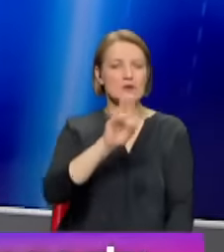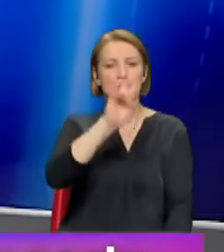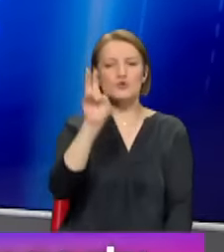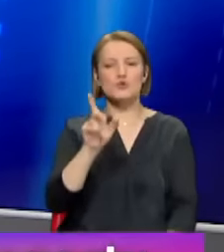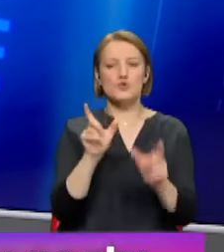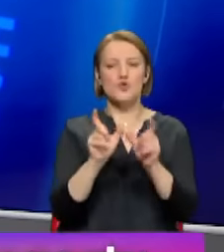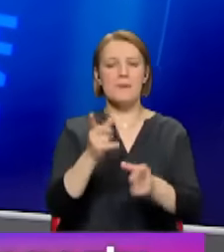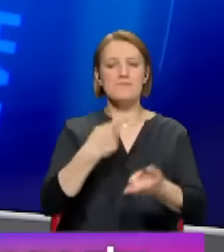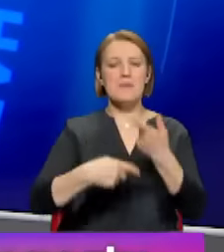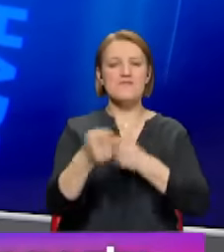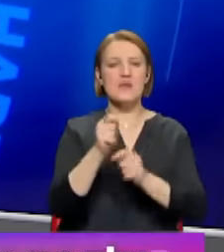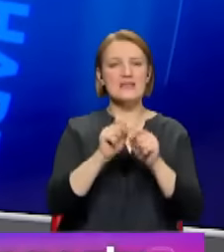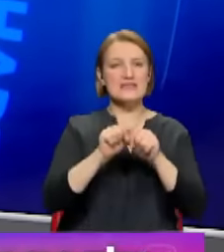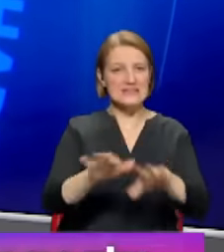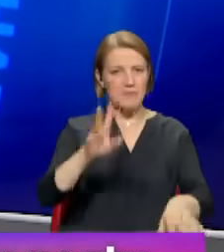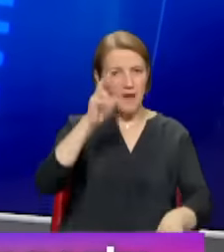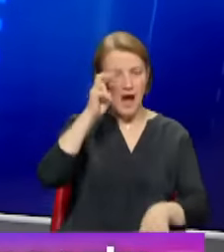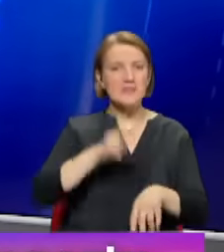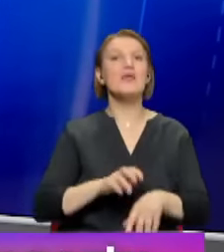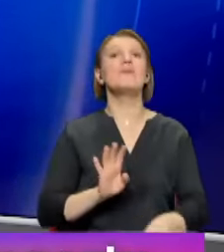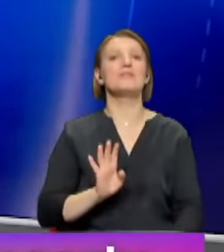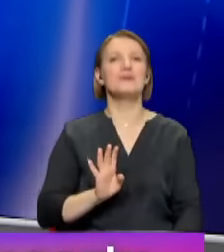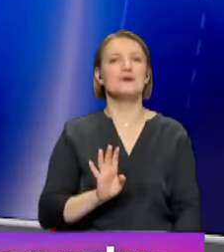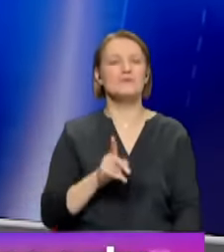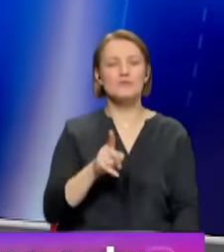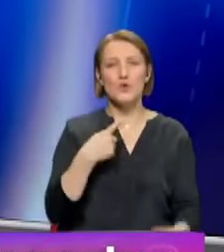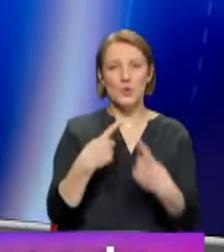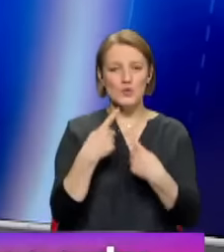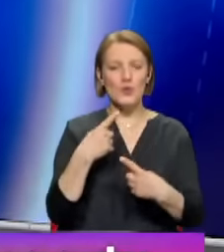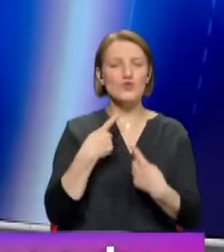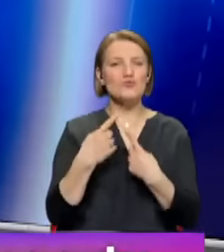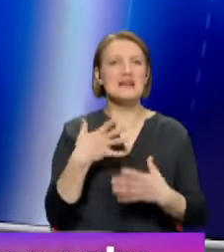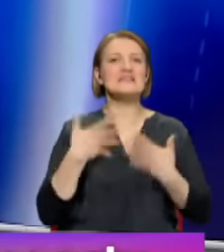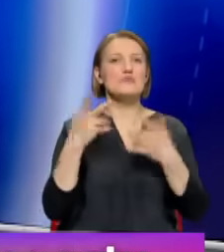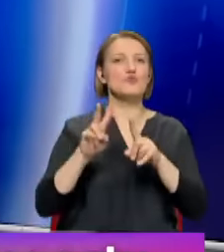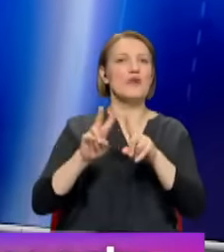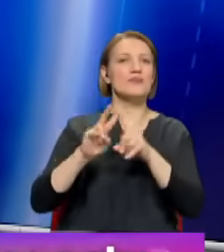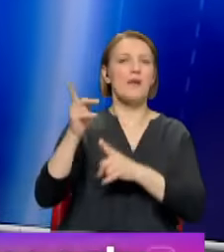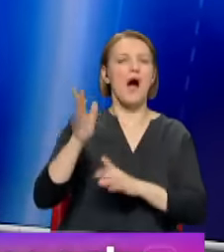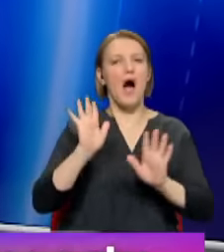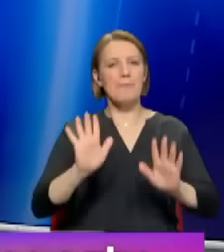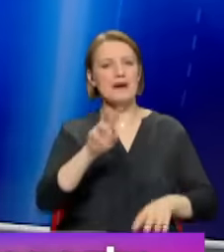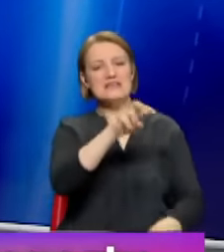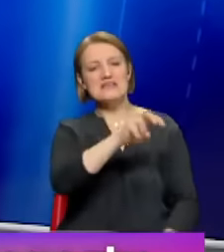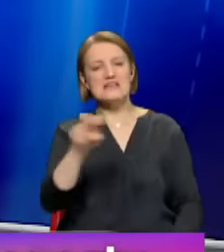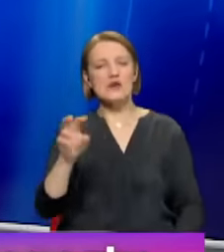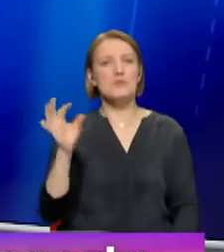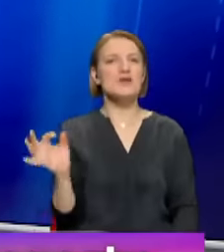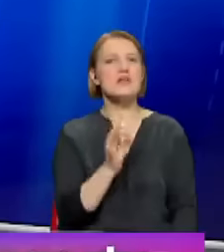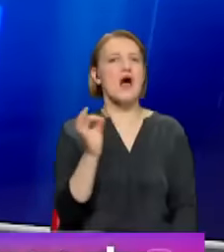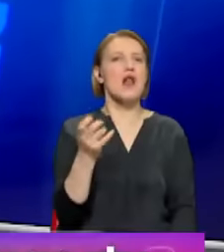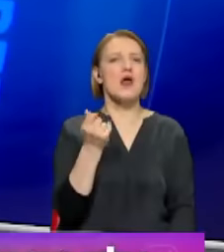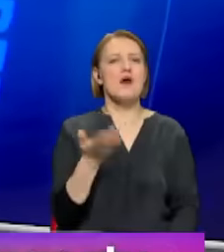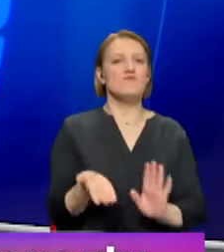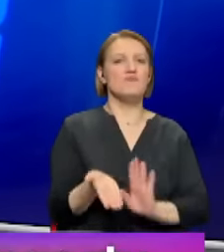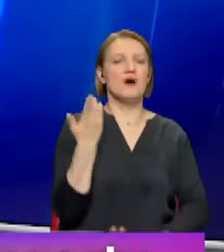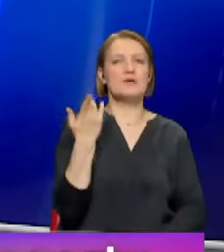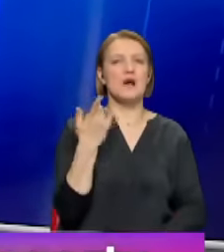korumalı mevduat sistemini de hatırlatmayalım mı? Bu konuyu konuşmak istemiyor Nurettin Nebati ama 800 milyar liradan